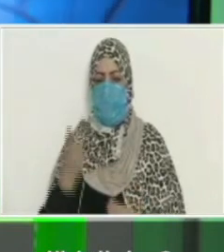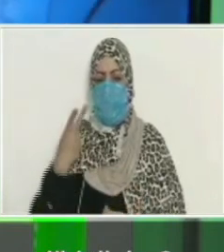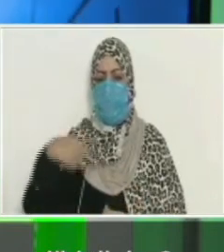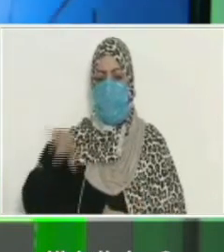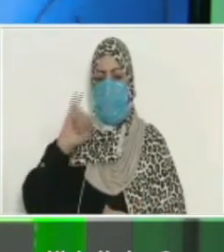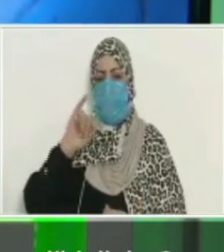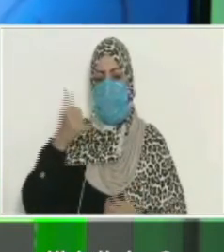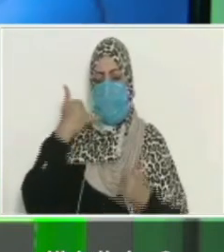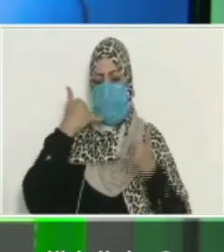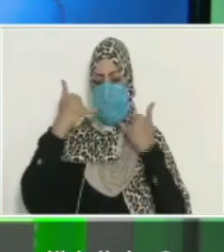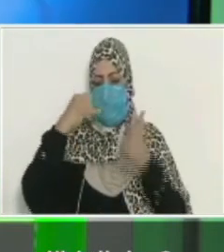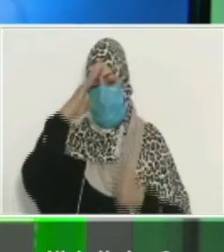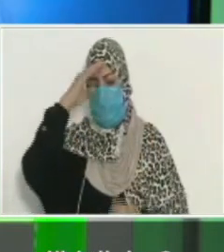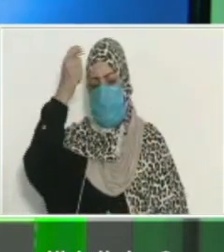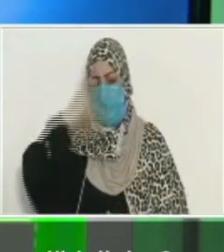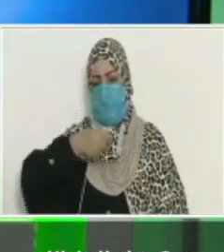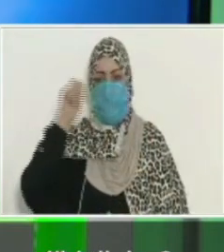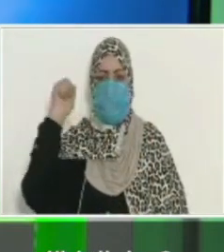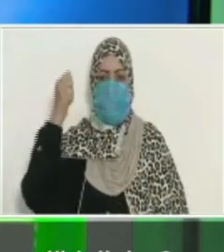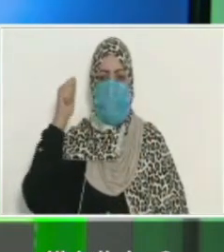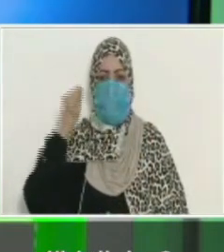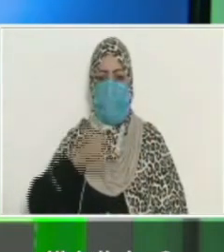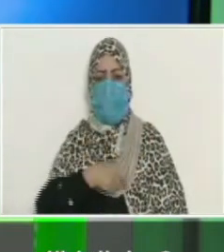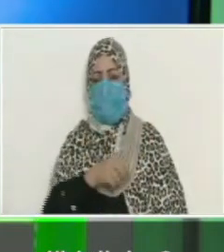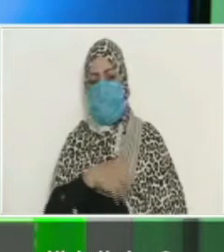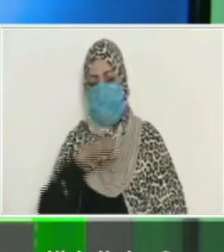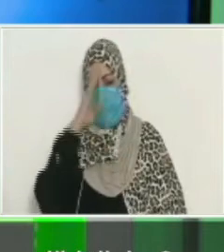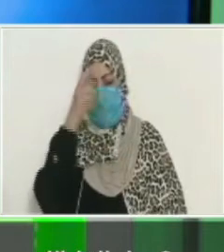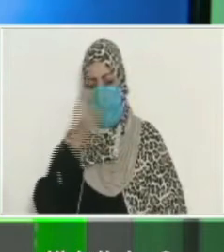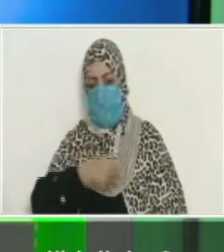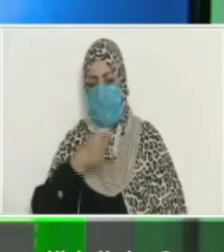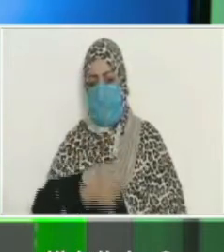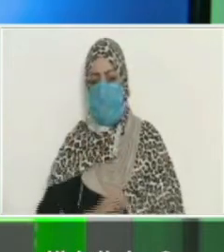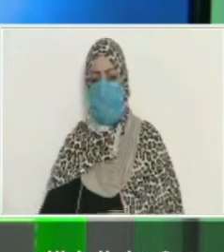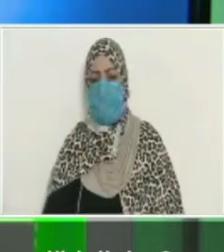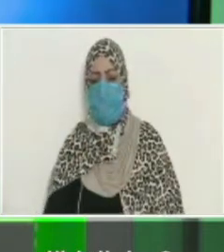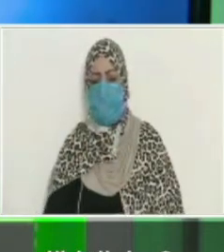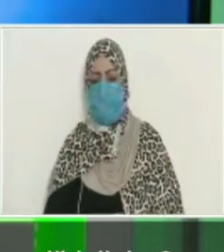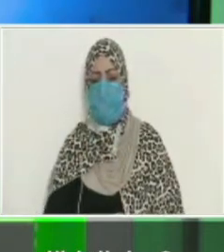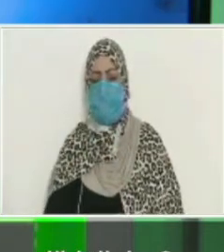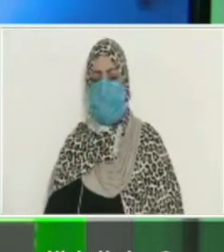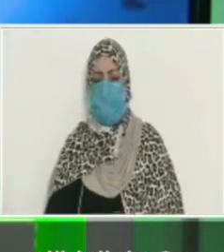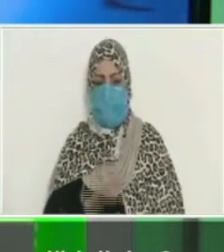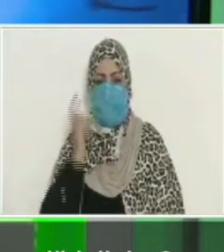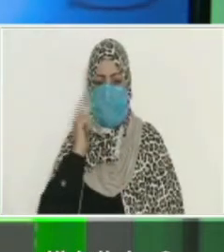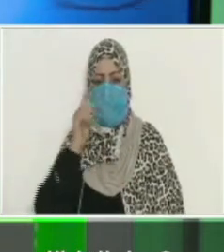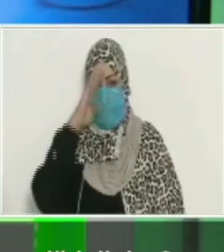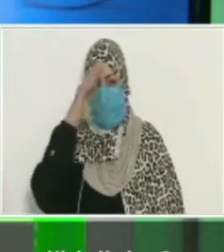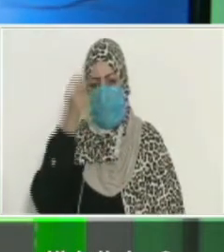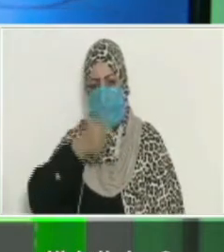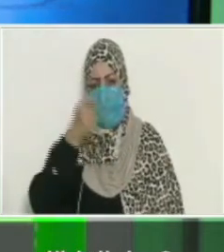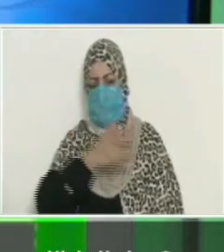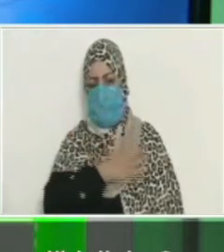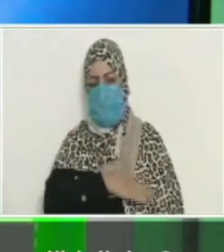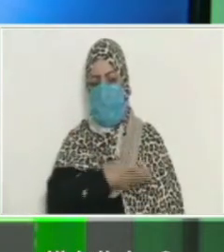السلام عليكم يا شيخ. وعليكم السلام ورحمة الله. مرحبا أخ علي، تفضل. مرحبا يا شيخ. احنا نسألك سؤال،